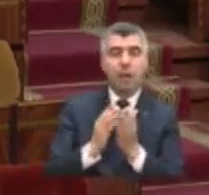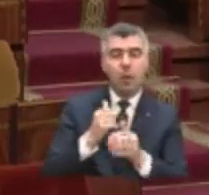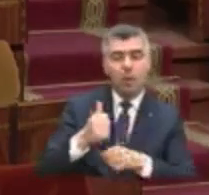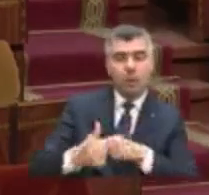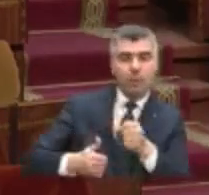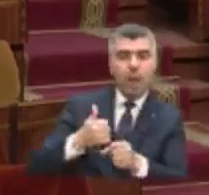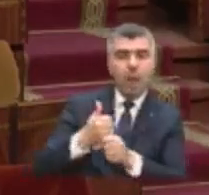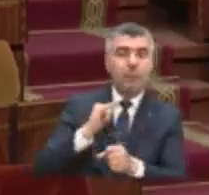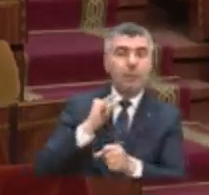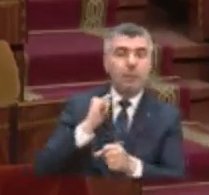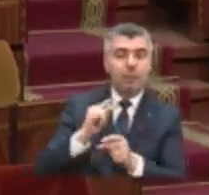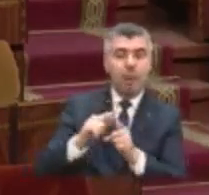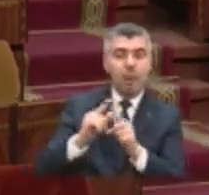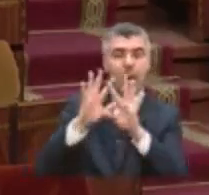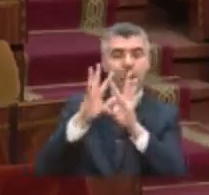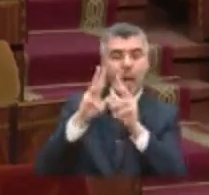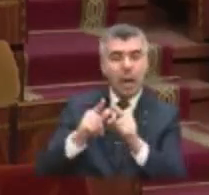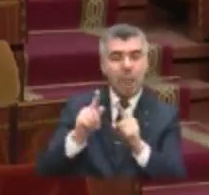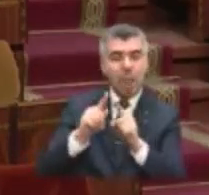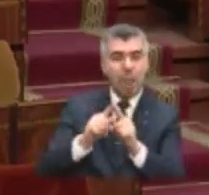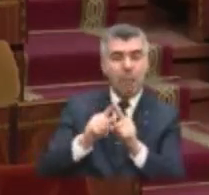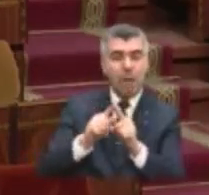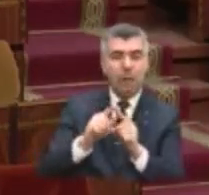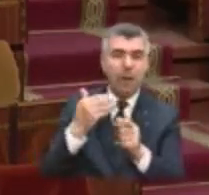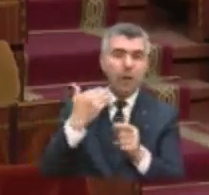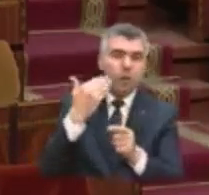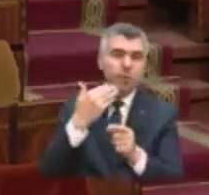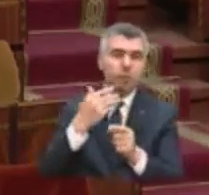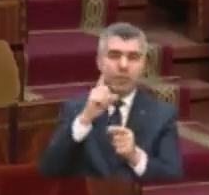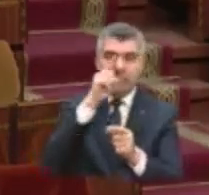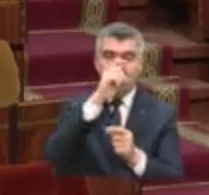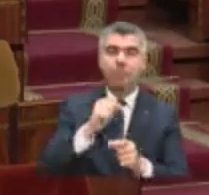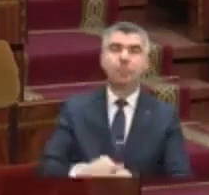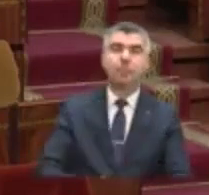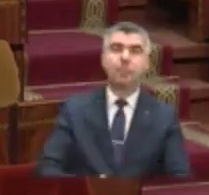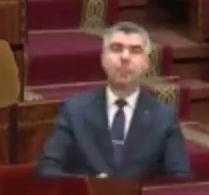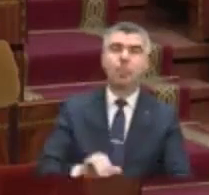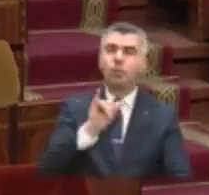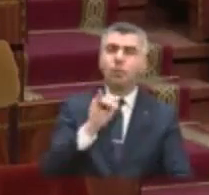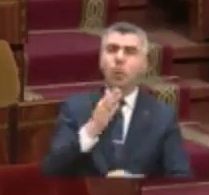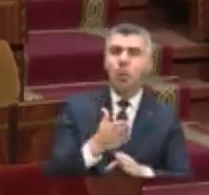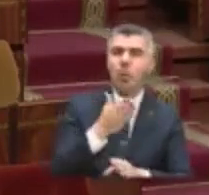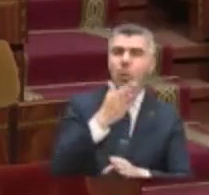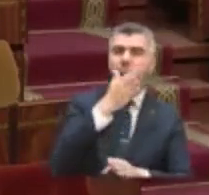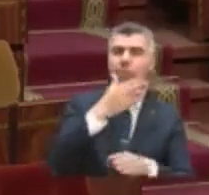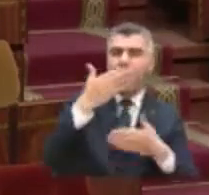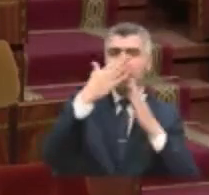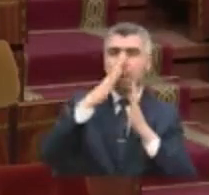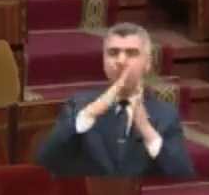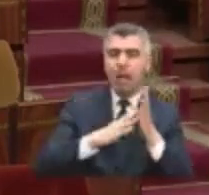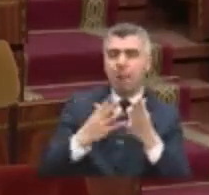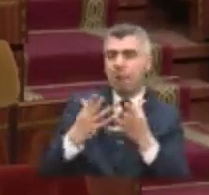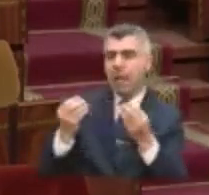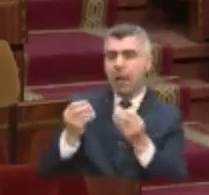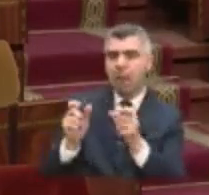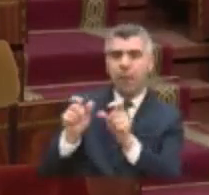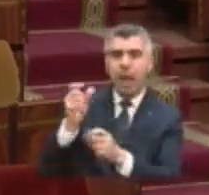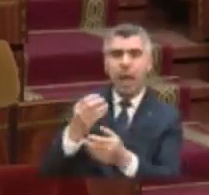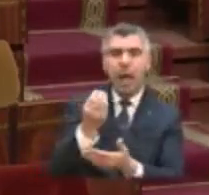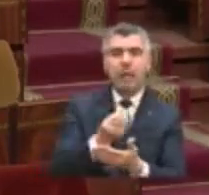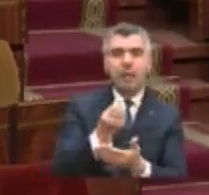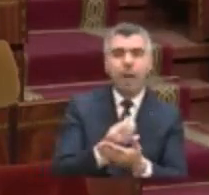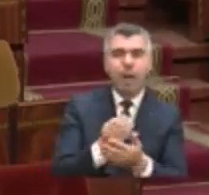نكونوا أمام أرقام محرجة السيد الوزير وكتخلع. شنو مستقبل بلادنا بهاد الآلاف من الأطفال اللي ما تمتعوش